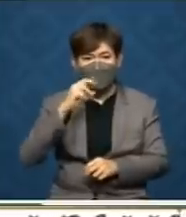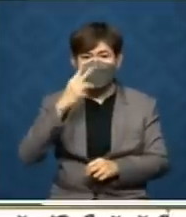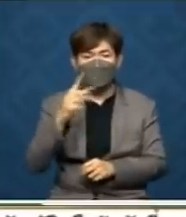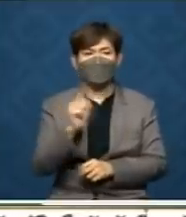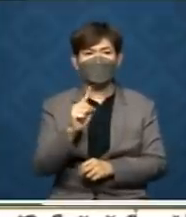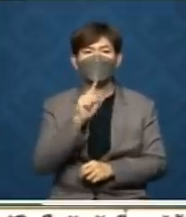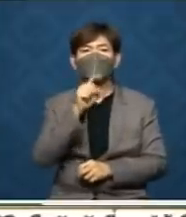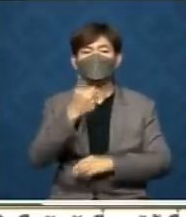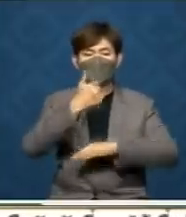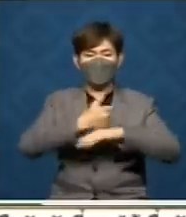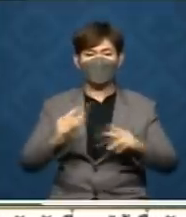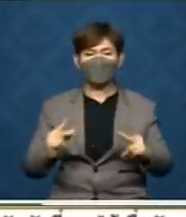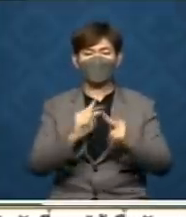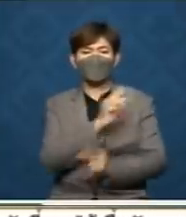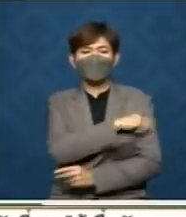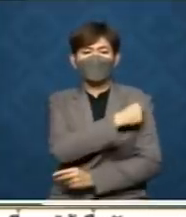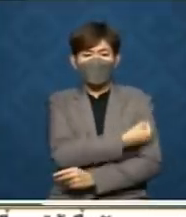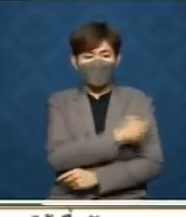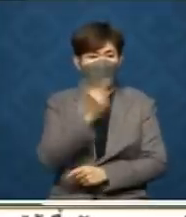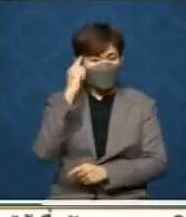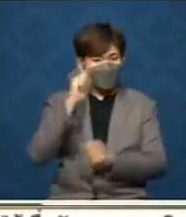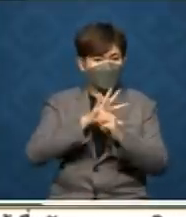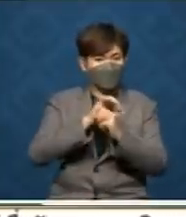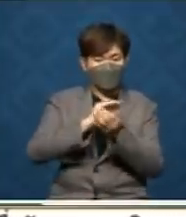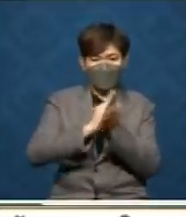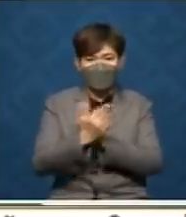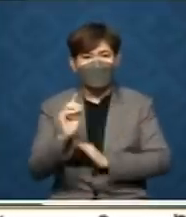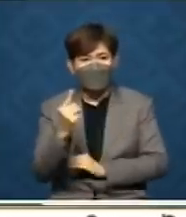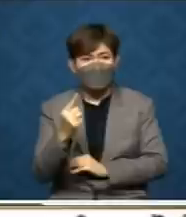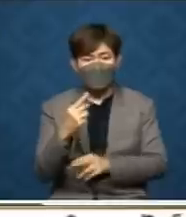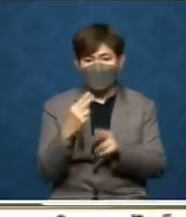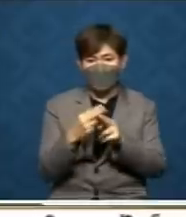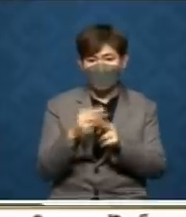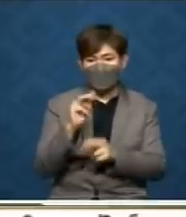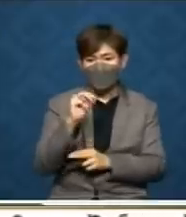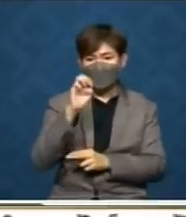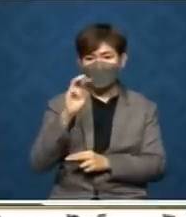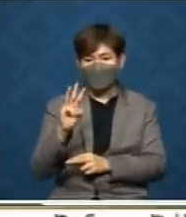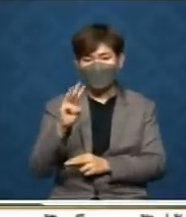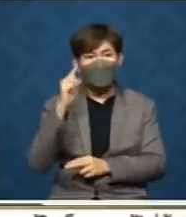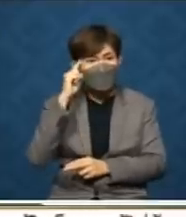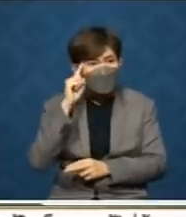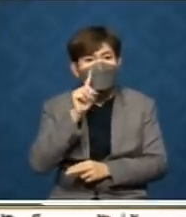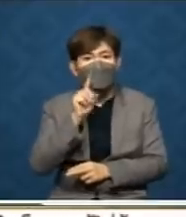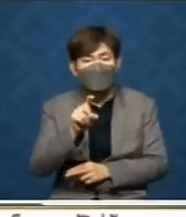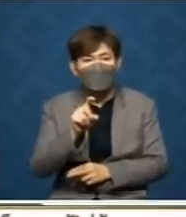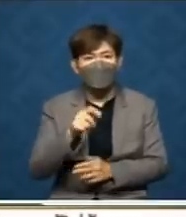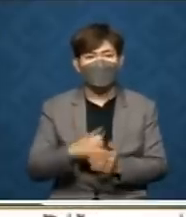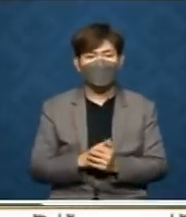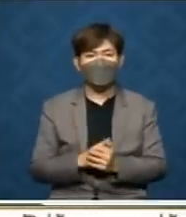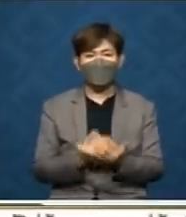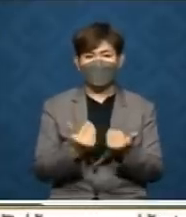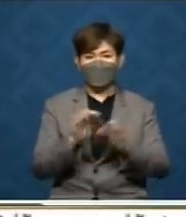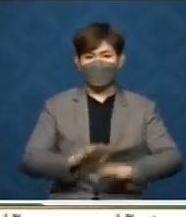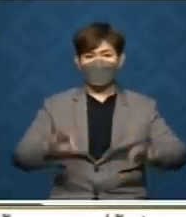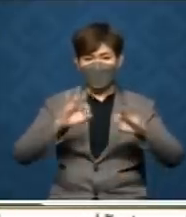ที่สาวศุกร์ที่วันนี้รู้หรือยังว่ามันมีสายพันธุ์ใหม่แล้วมิวเธอรู้หรือยังดีแล้วที่